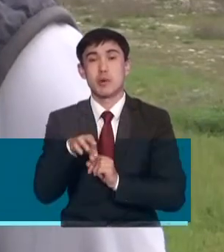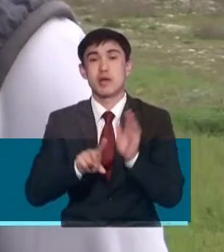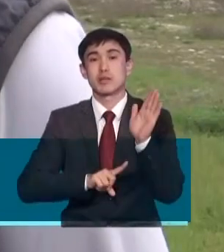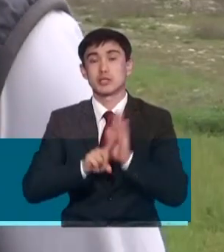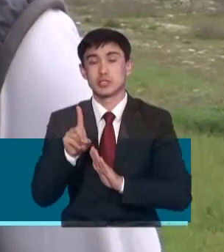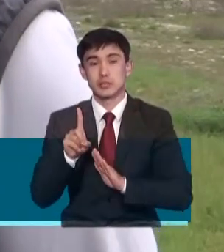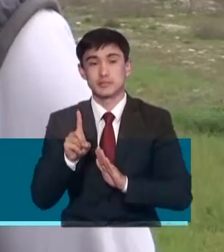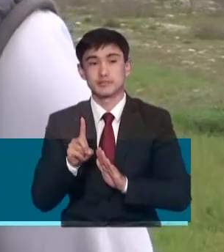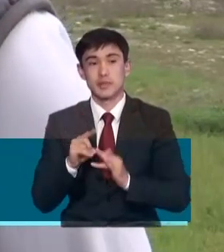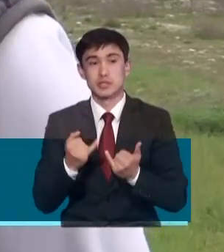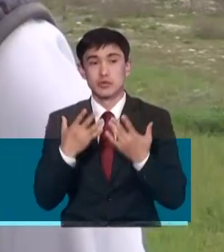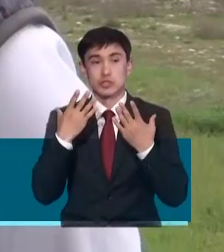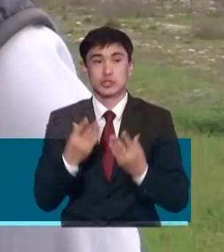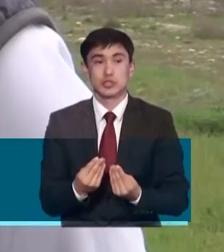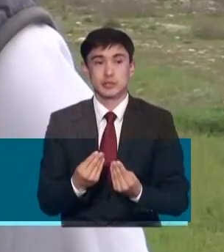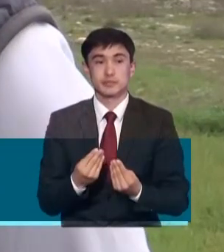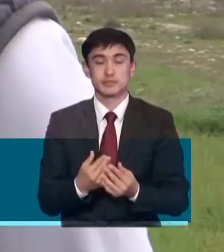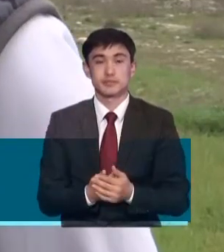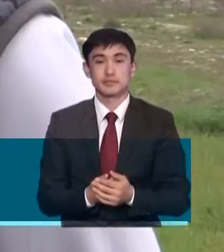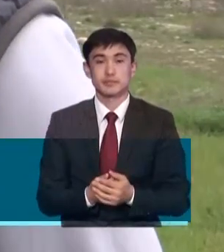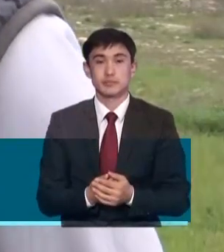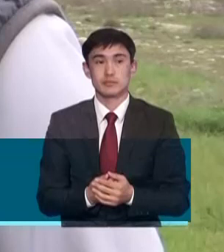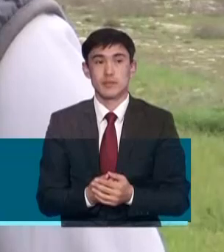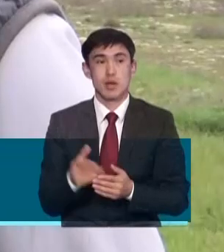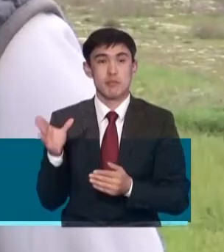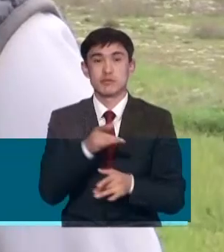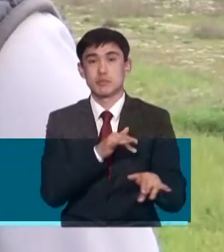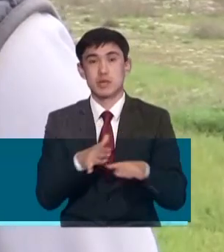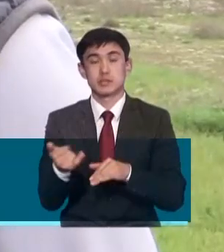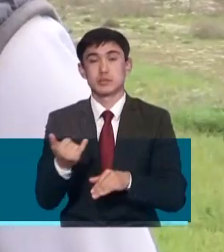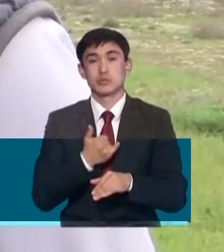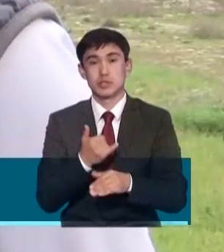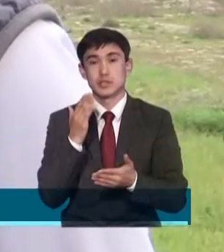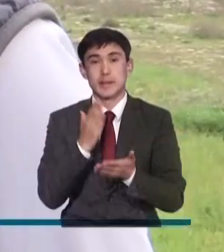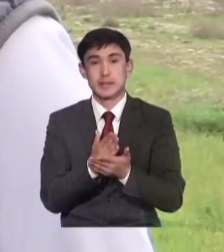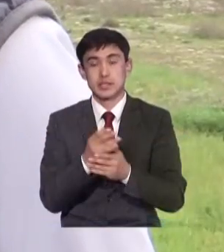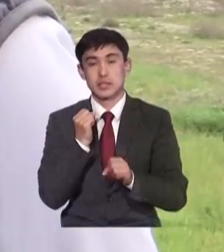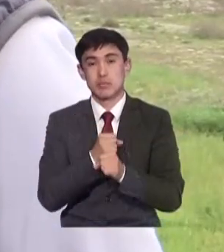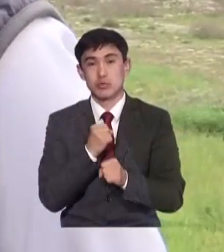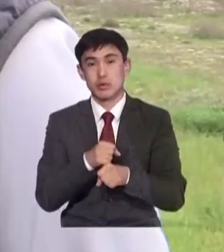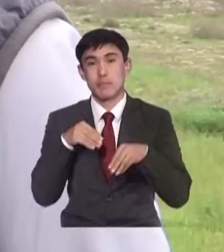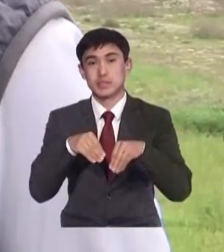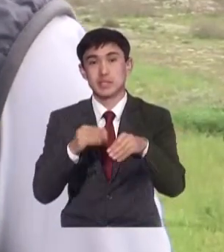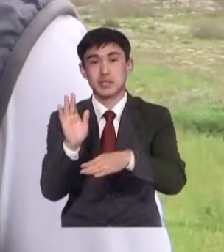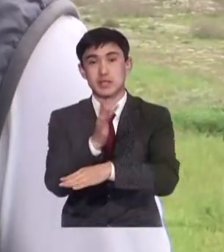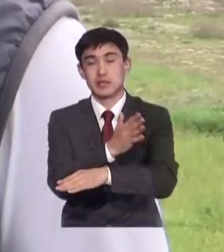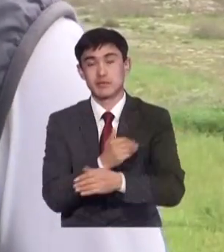начата. На сегодняшний день по всем акциям у нас предусмотрена работа посадка